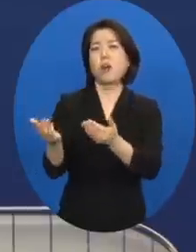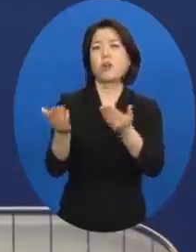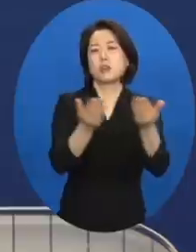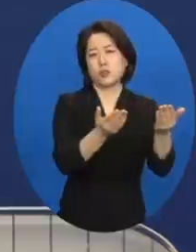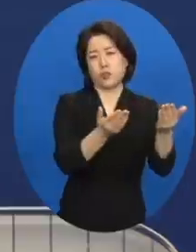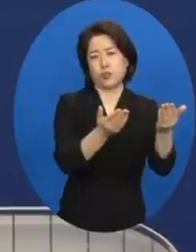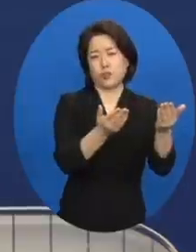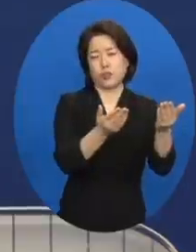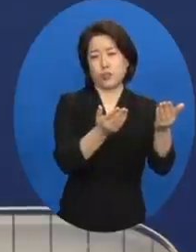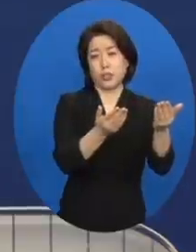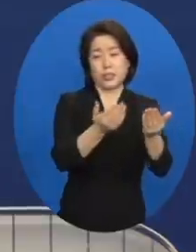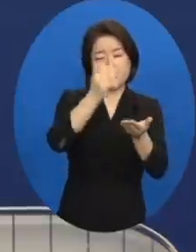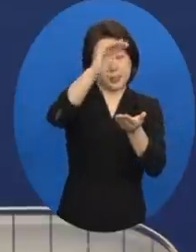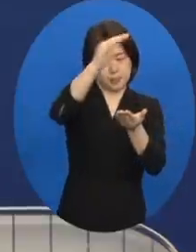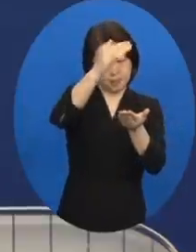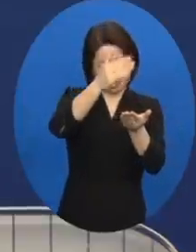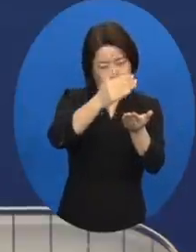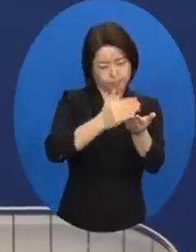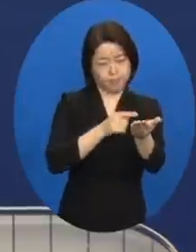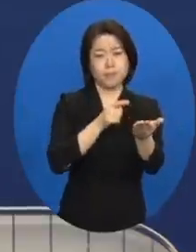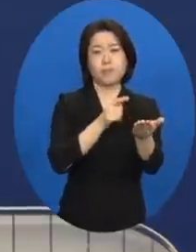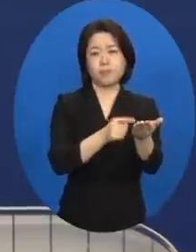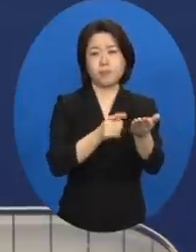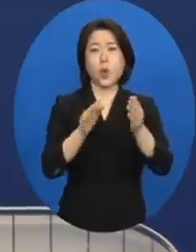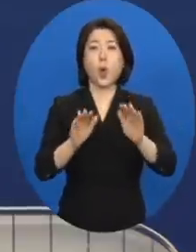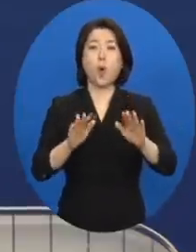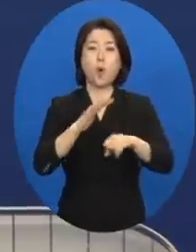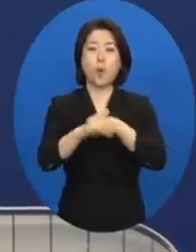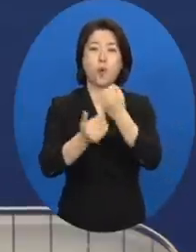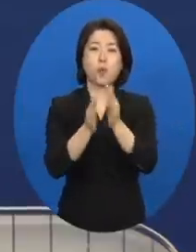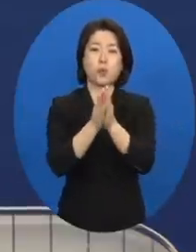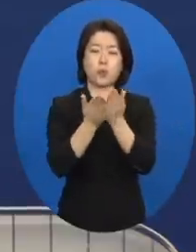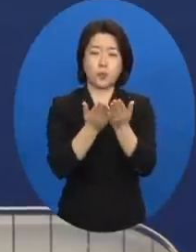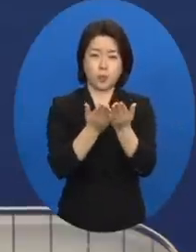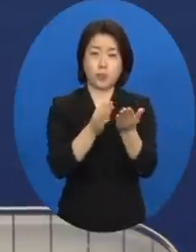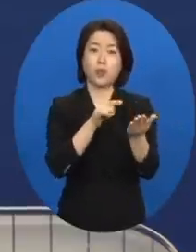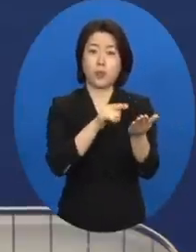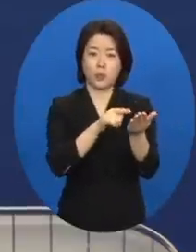주신다는 내용이 오늘 본문의